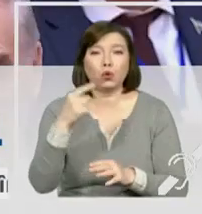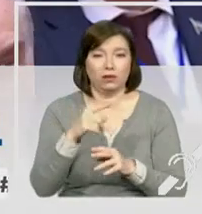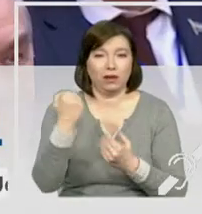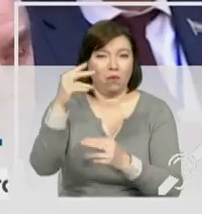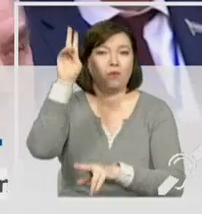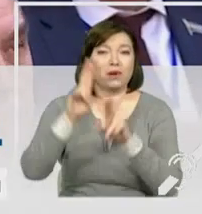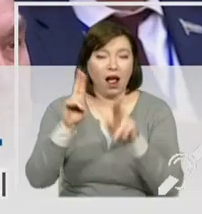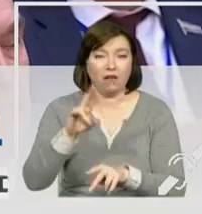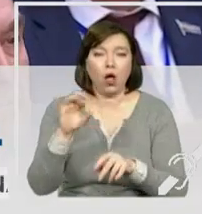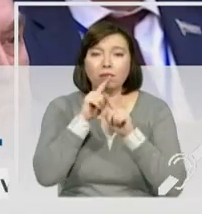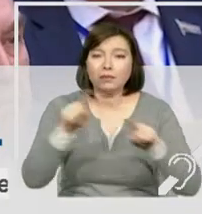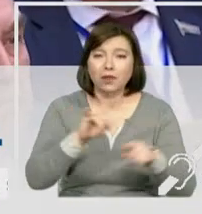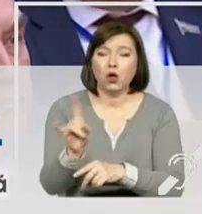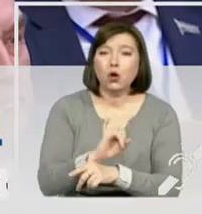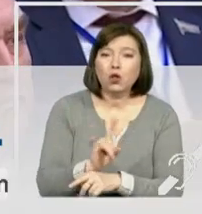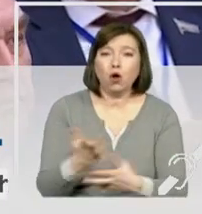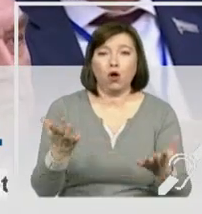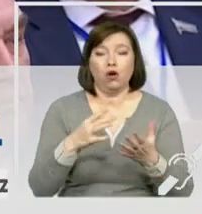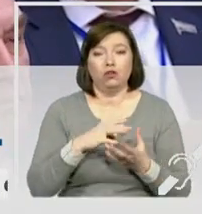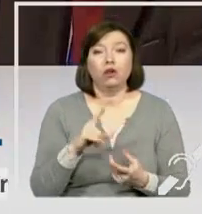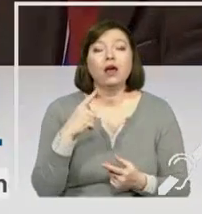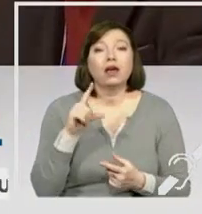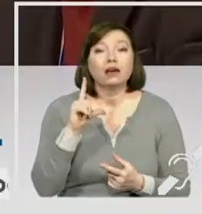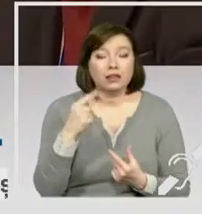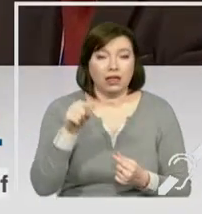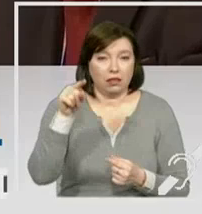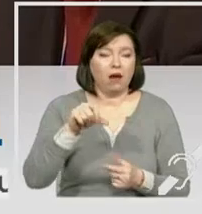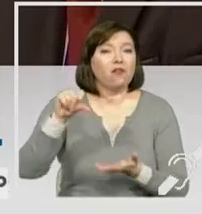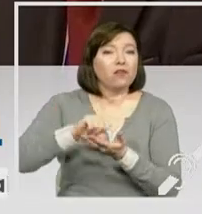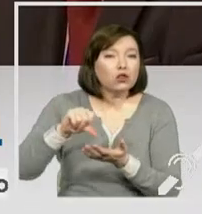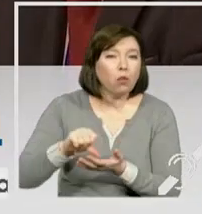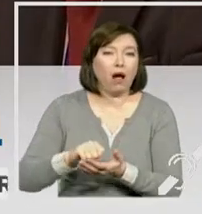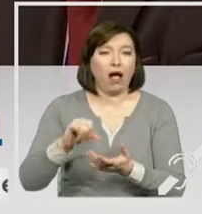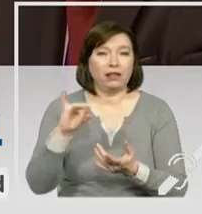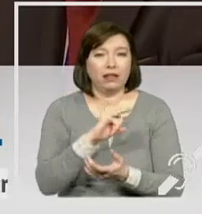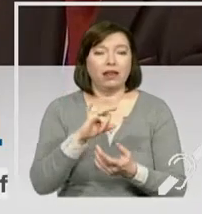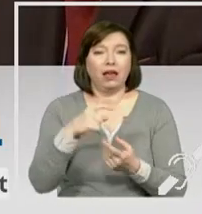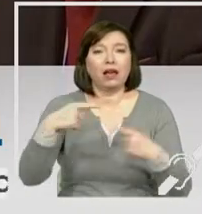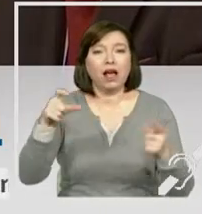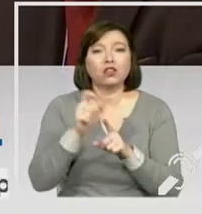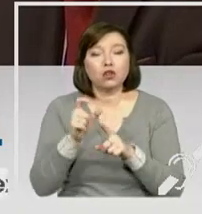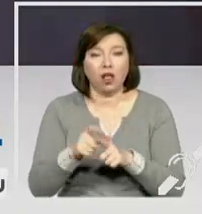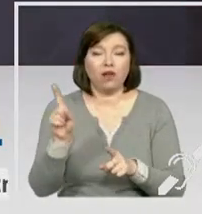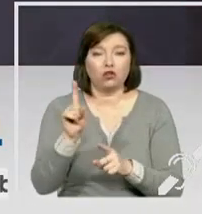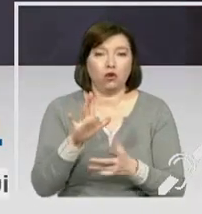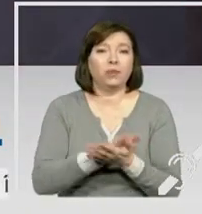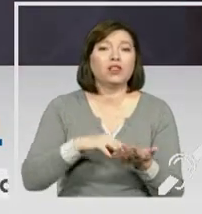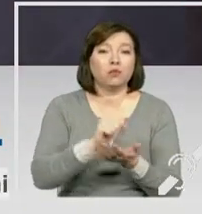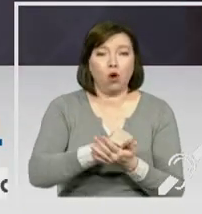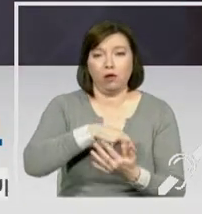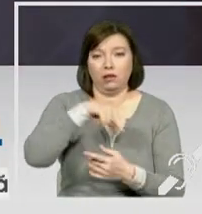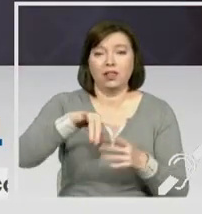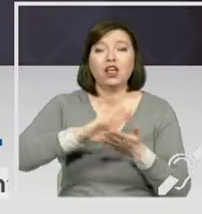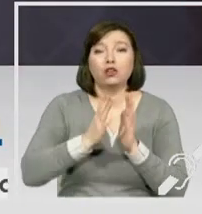de război hibrid, unde fac declarații și încearcă să sperie. În relațiile cu Federația Rusă